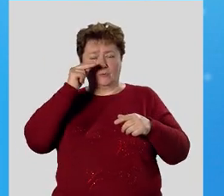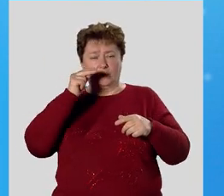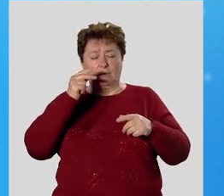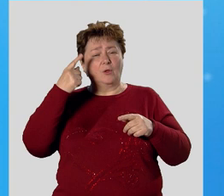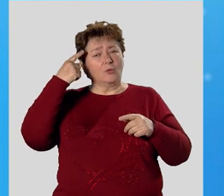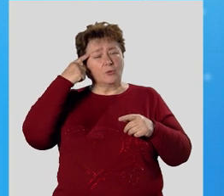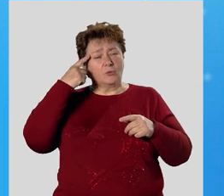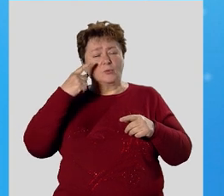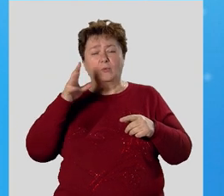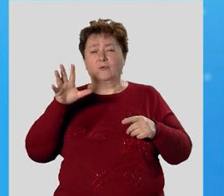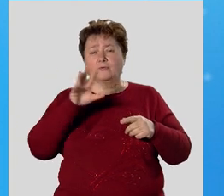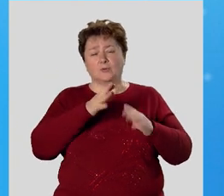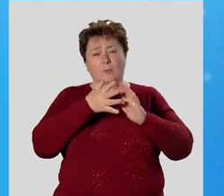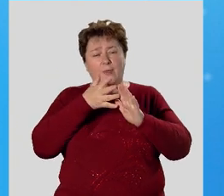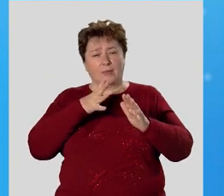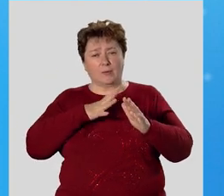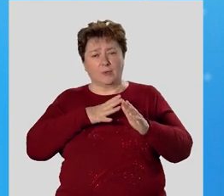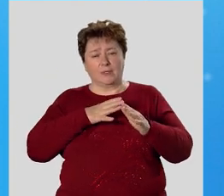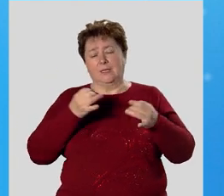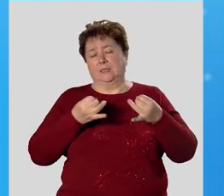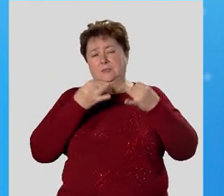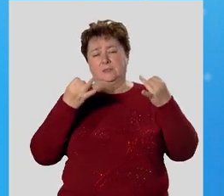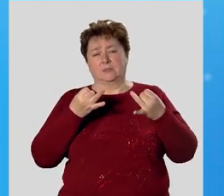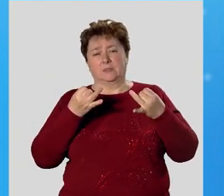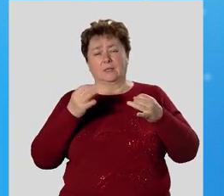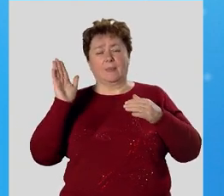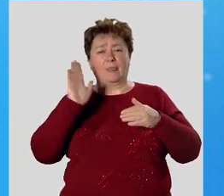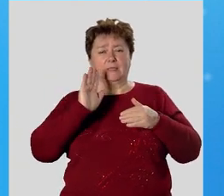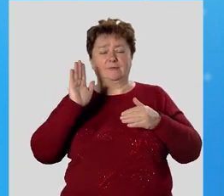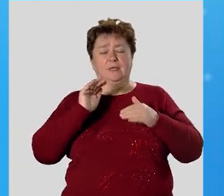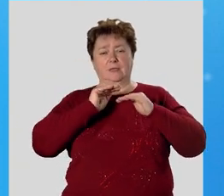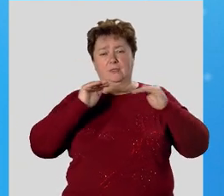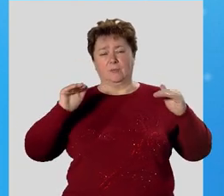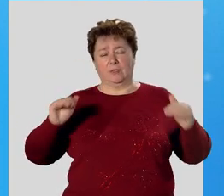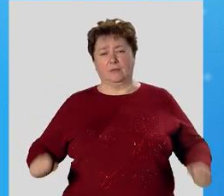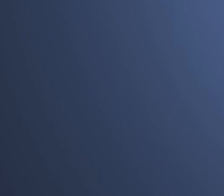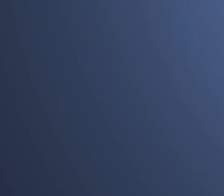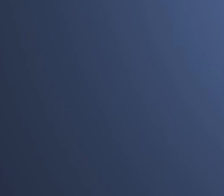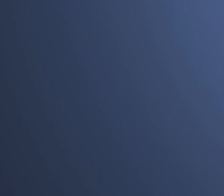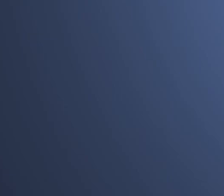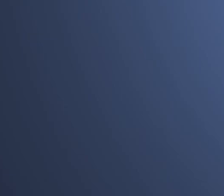Надеюсь, вам все было понятно и интересно. До свидания, ребята!